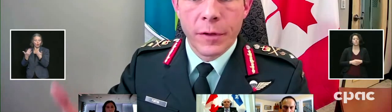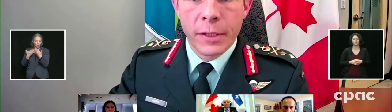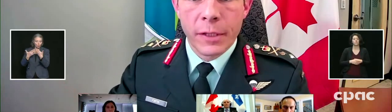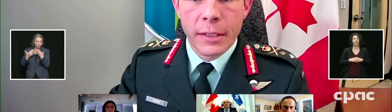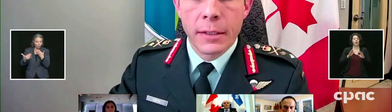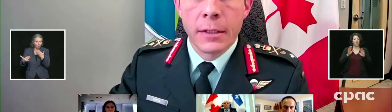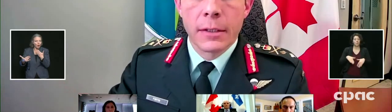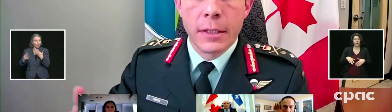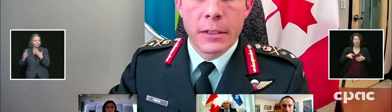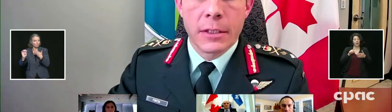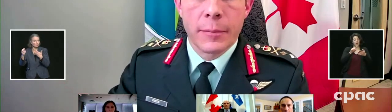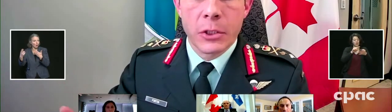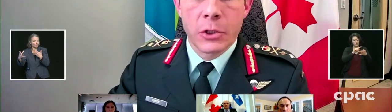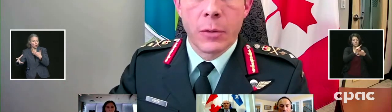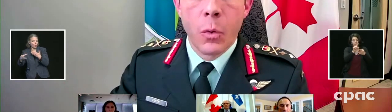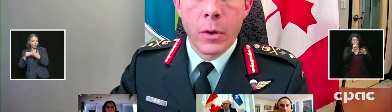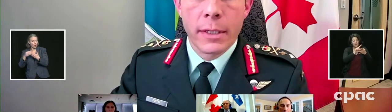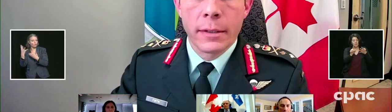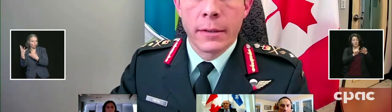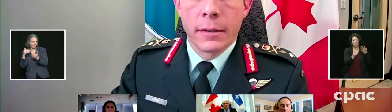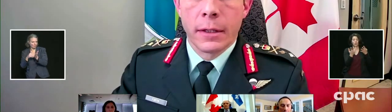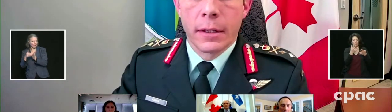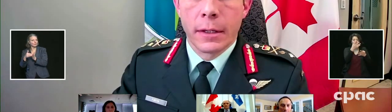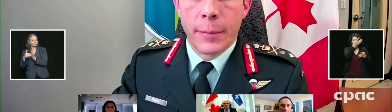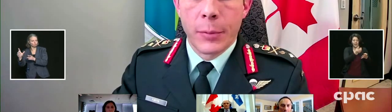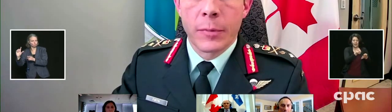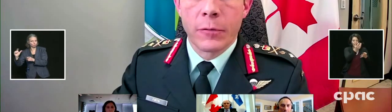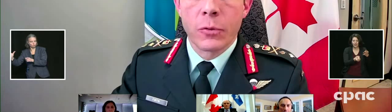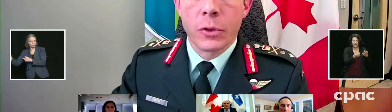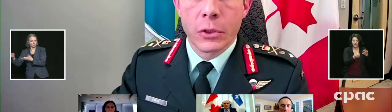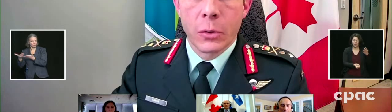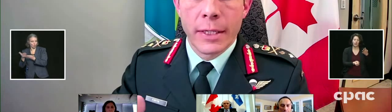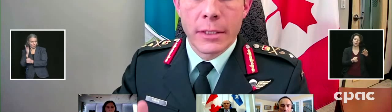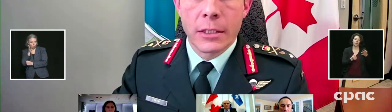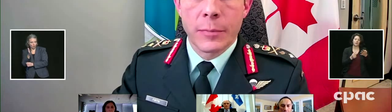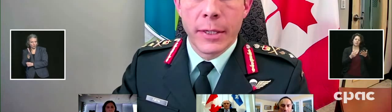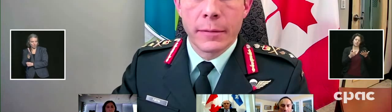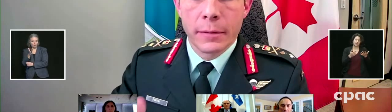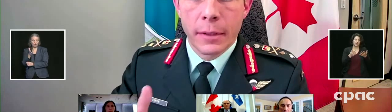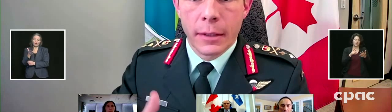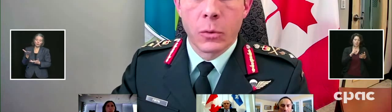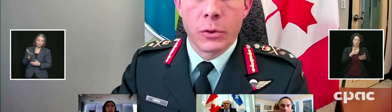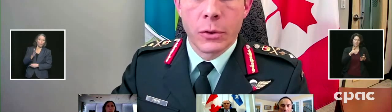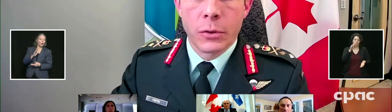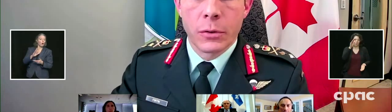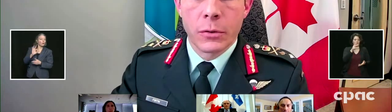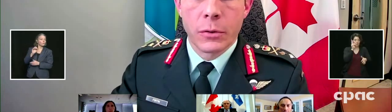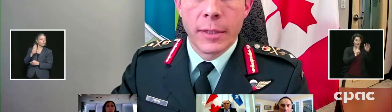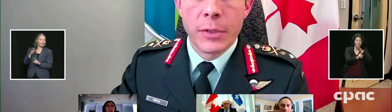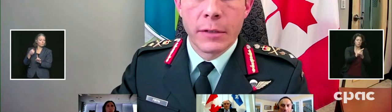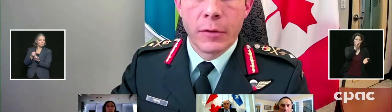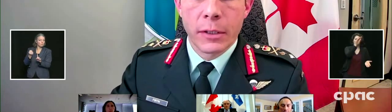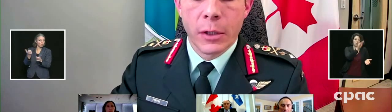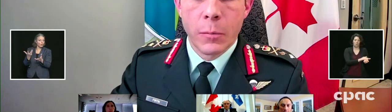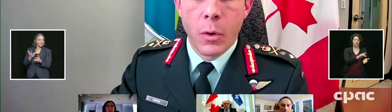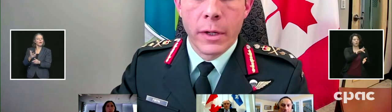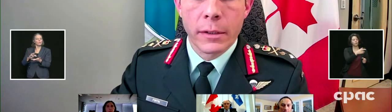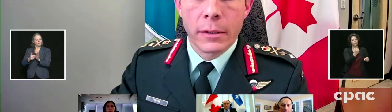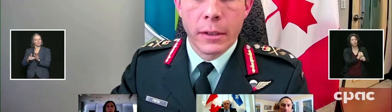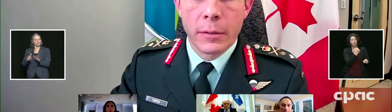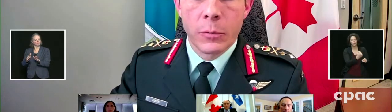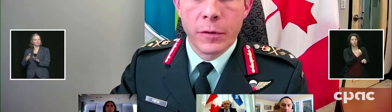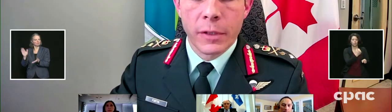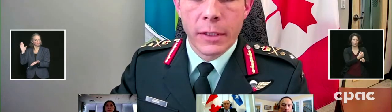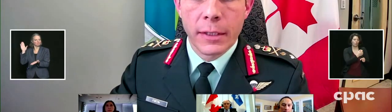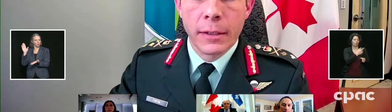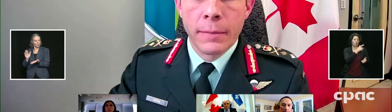de février? Nécessairement, ce sera moins à première vue que ce qu'on anticipait à cause d'un débit qui va être moindre